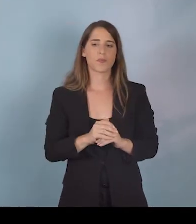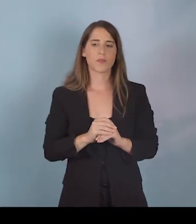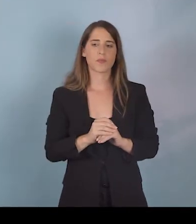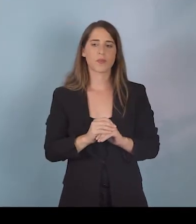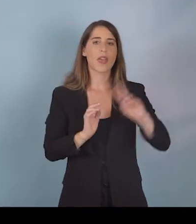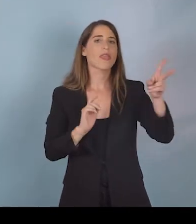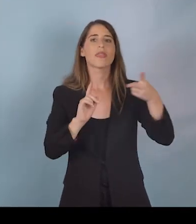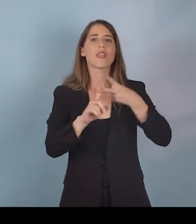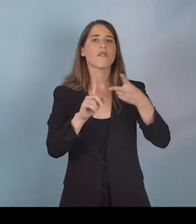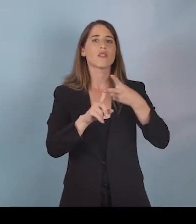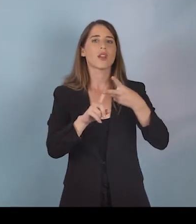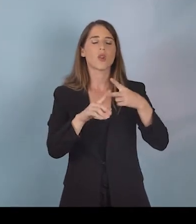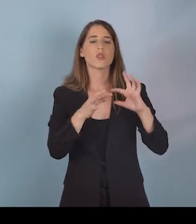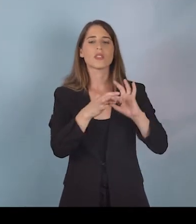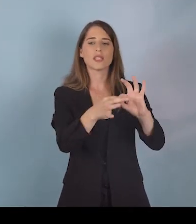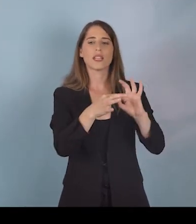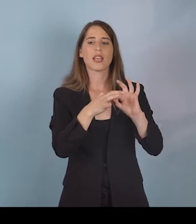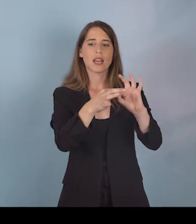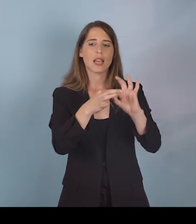φάση, κάναμε και μια συνεργασία με το AIDS